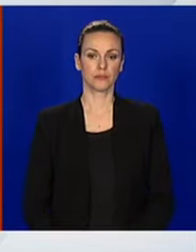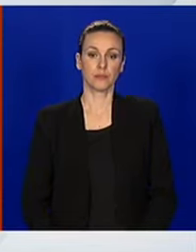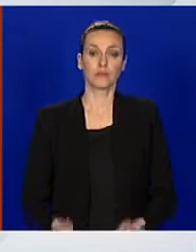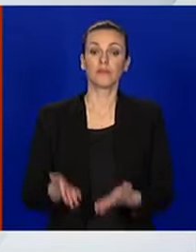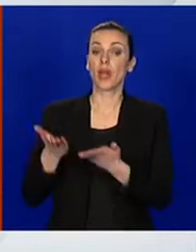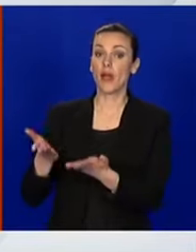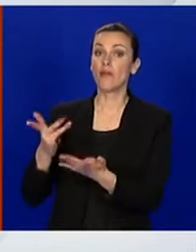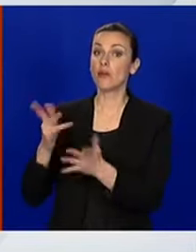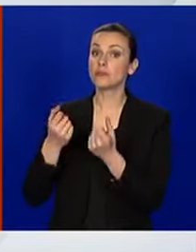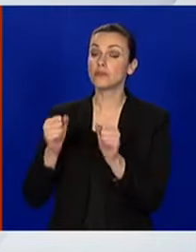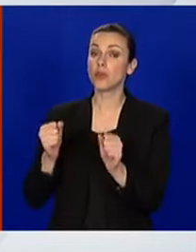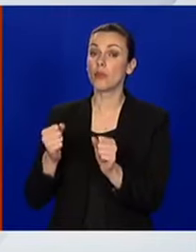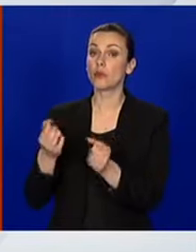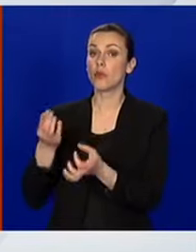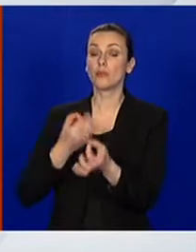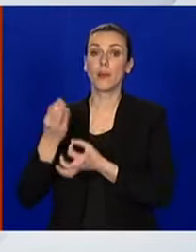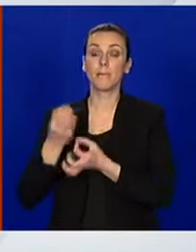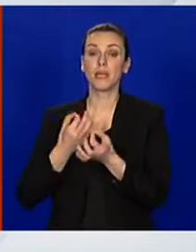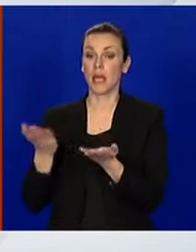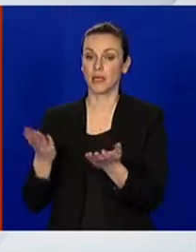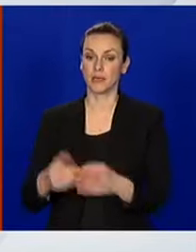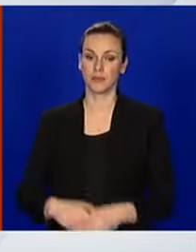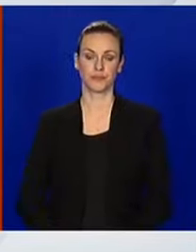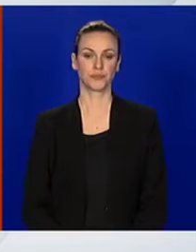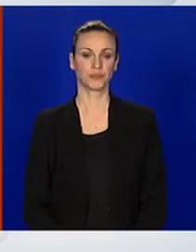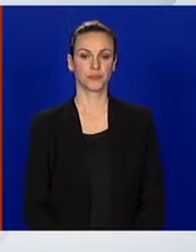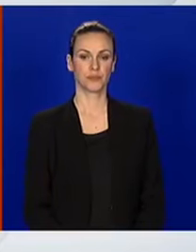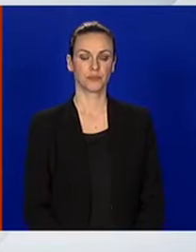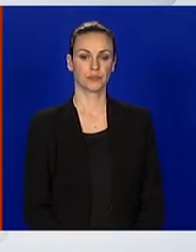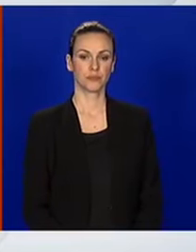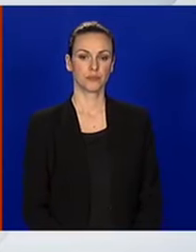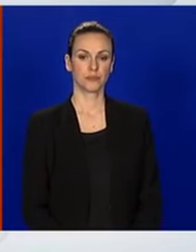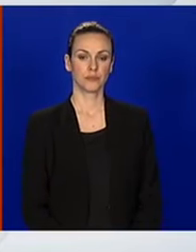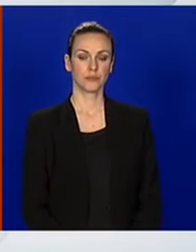Izvolite, možete postavljati pitanja.